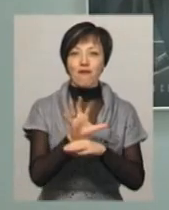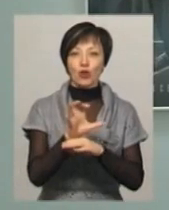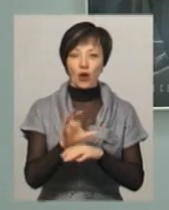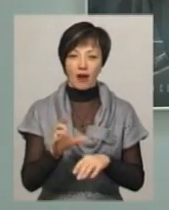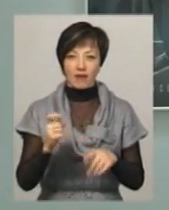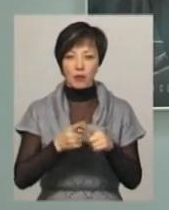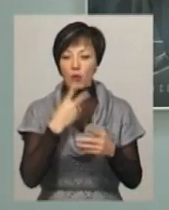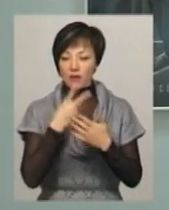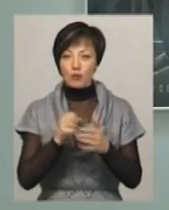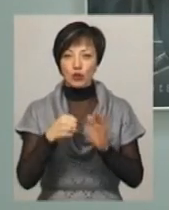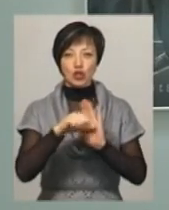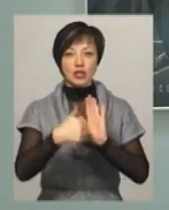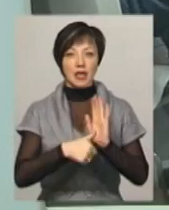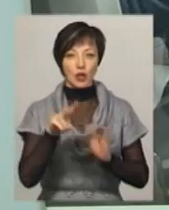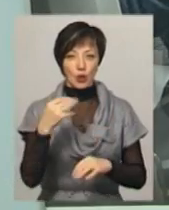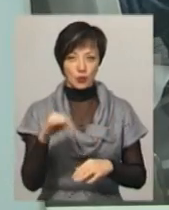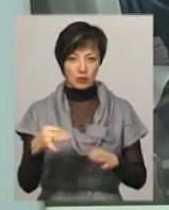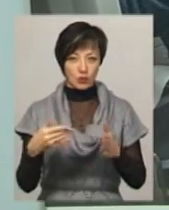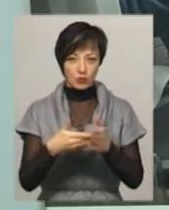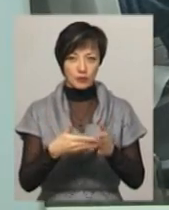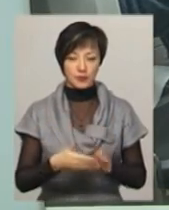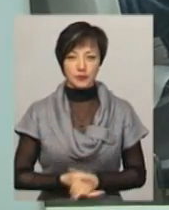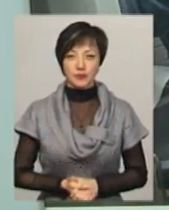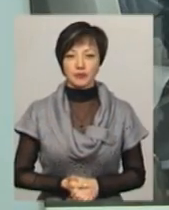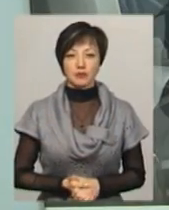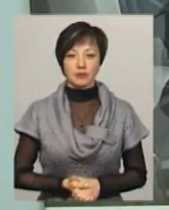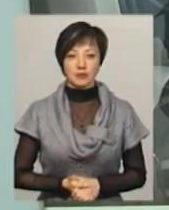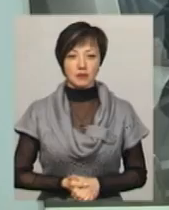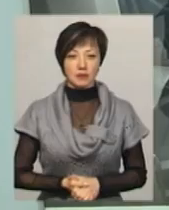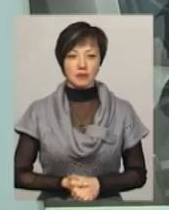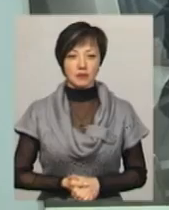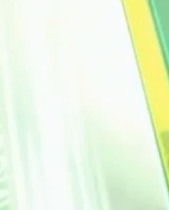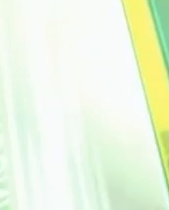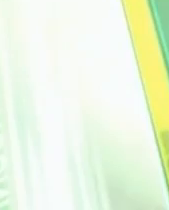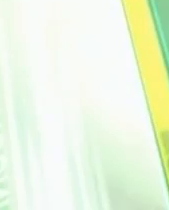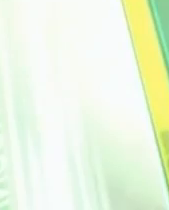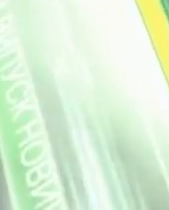Переглянути фотороботи можна до 16 лютого. Леся Боровець, Юрій Чорний. Новини Поділля Центр.